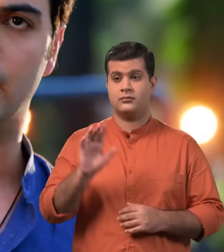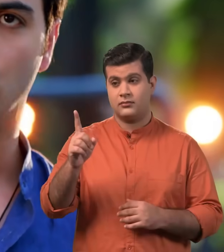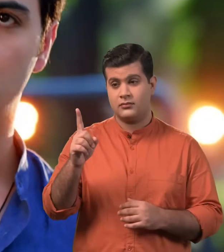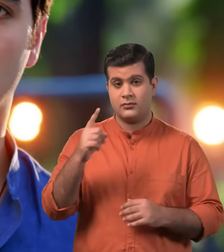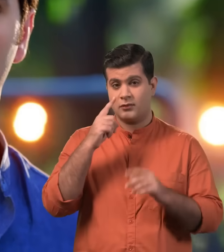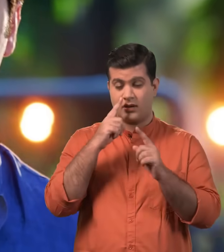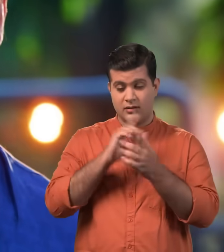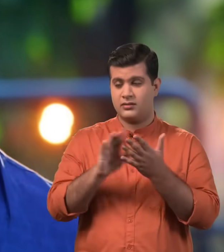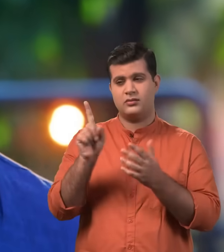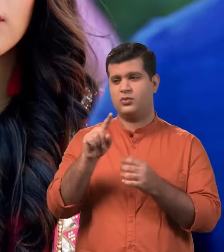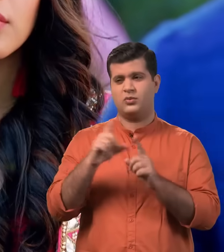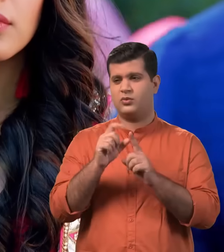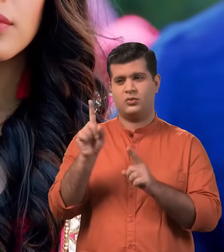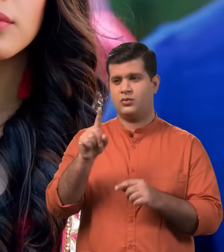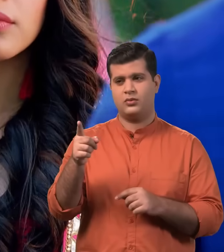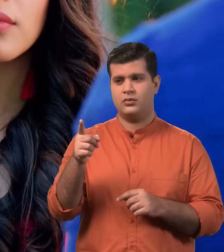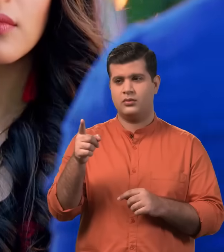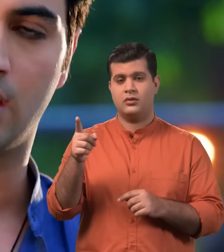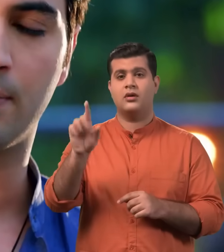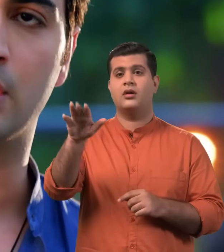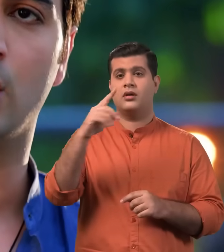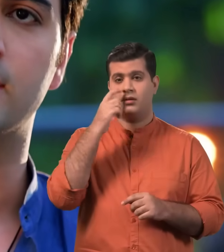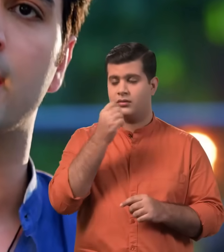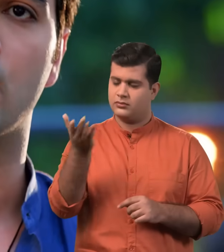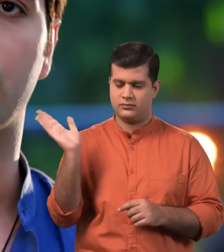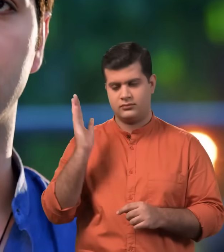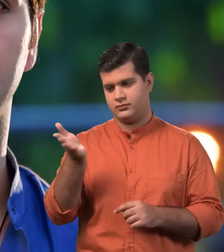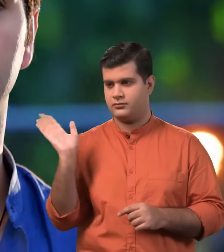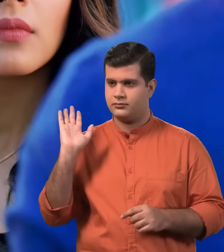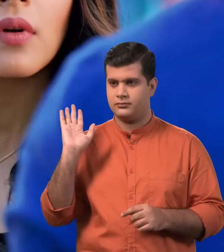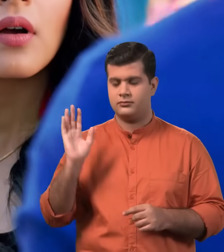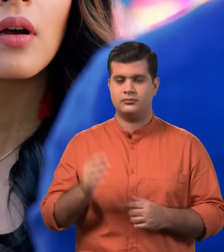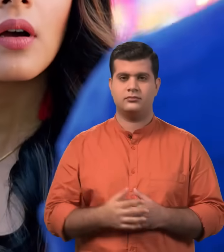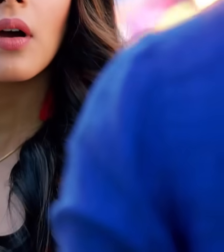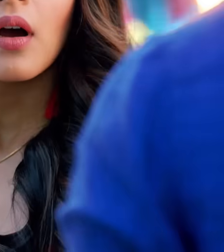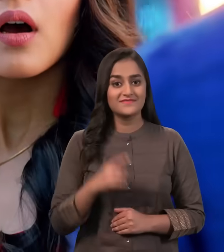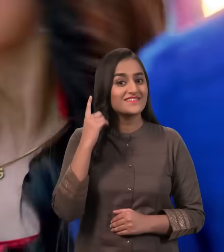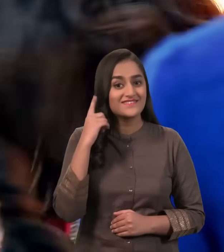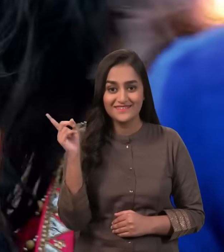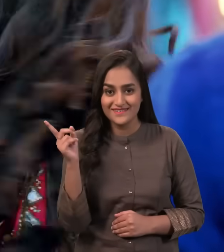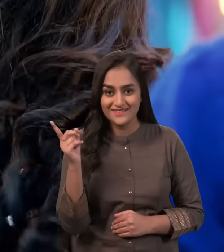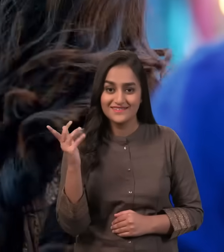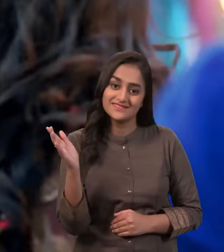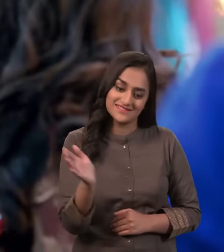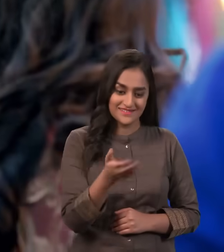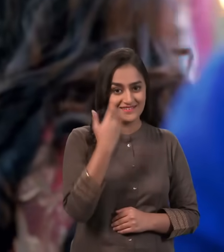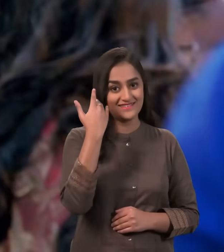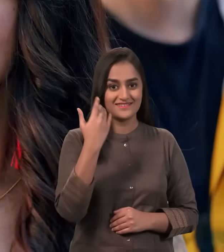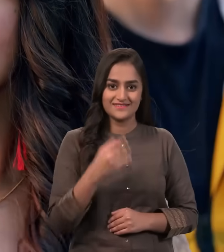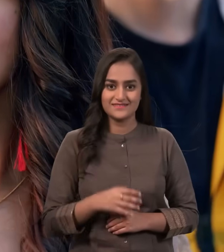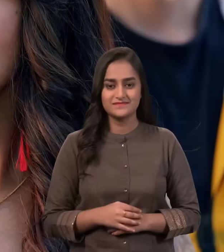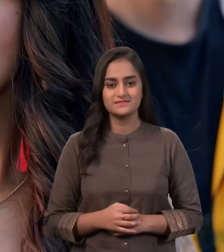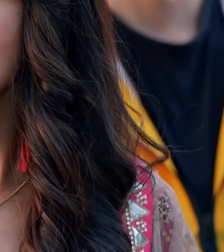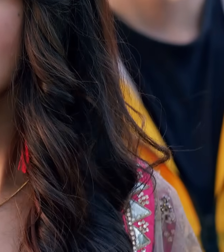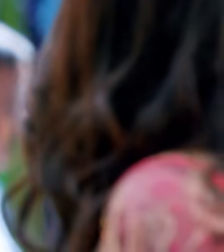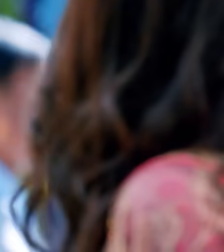पर हीर, तूने जो किया वो बहुत गलत किया और इसीलिए नानी आप हीर को ले जाइए नानू के पास। लिया चले।